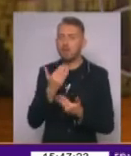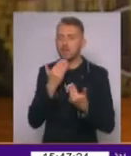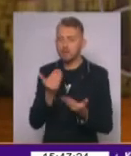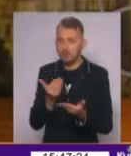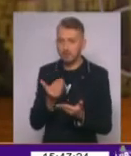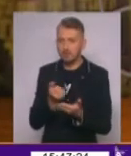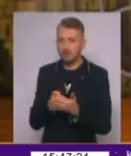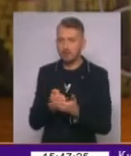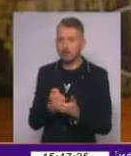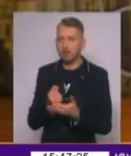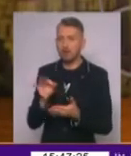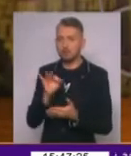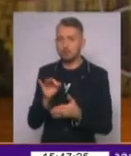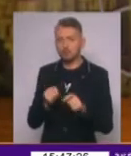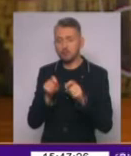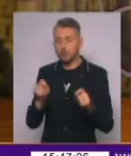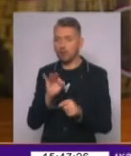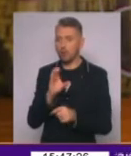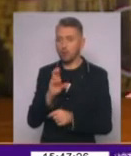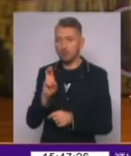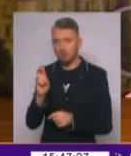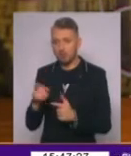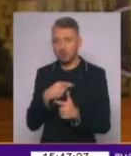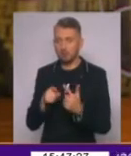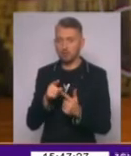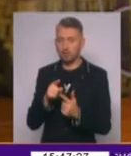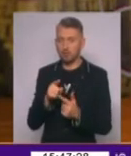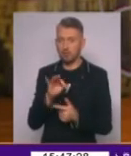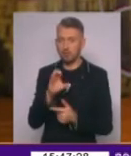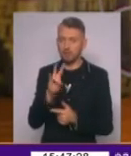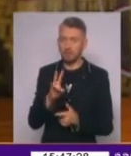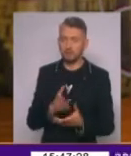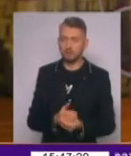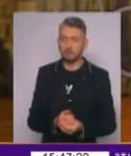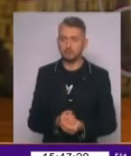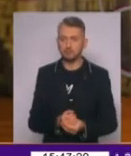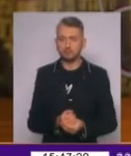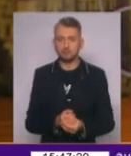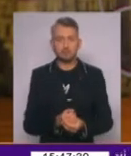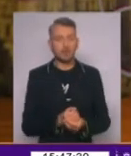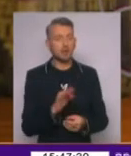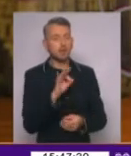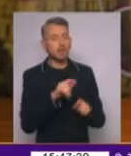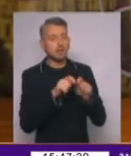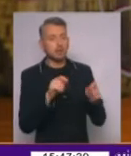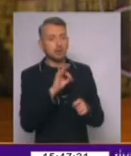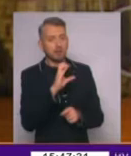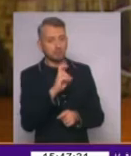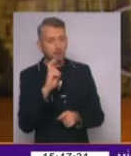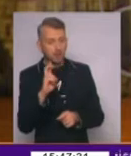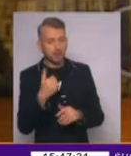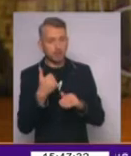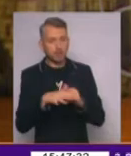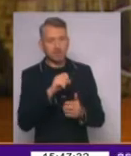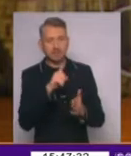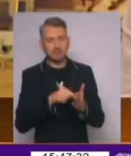вашої приймальні, саме з приводу створення ОСББ або об'єднання в ОСНи? З приводу створення ОСББ вже